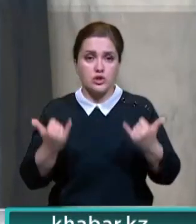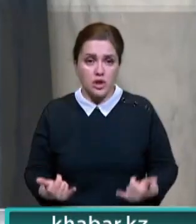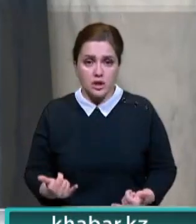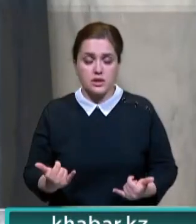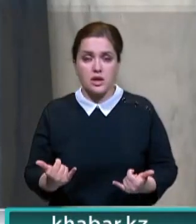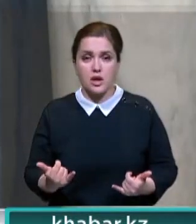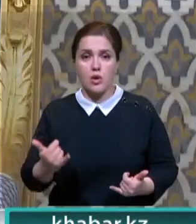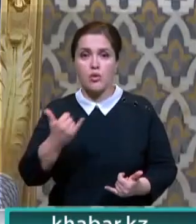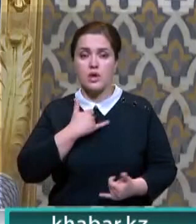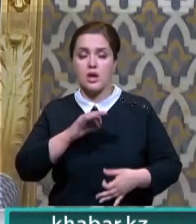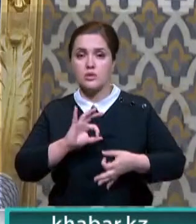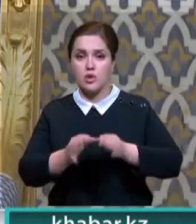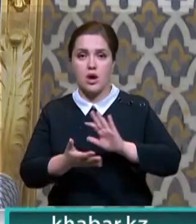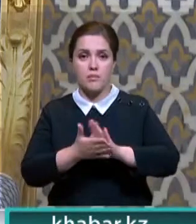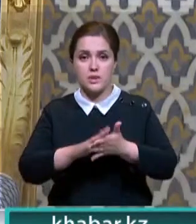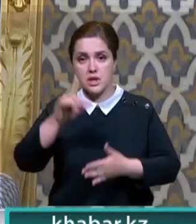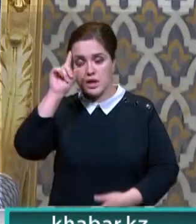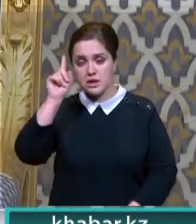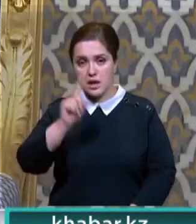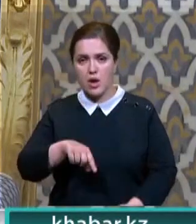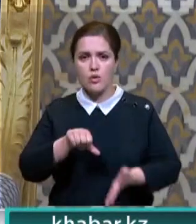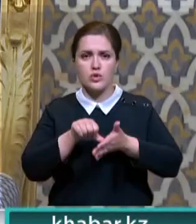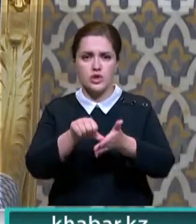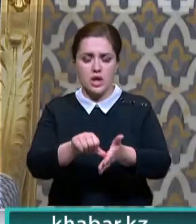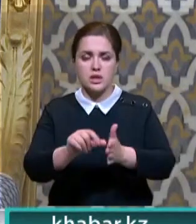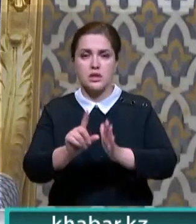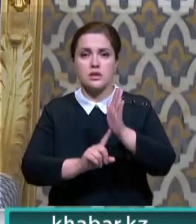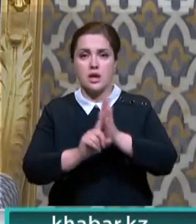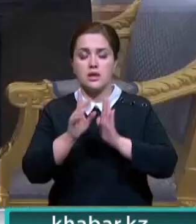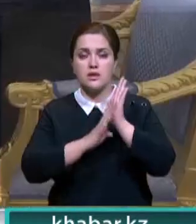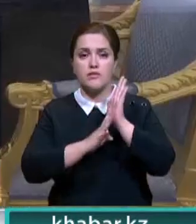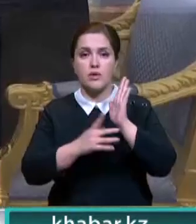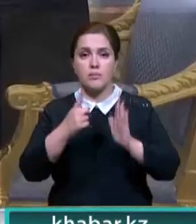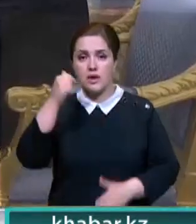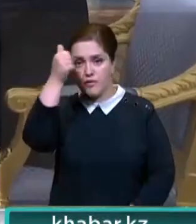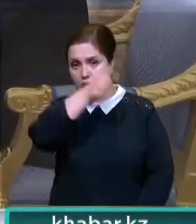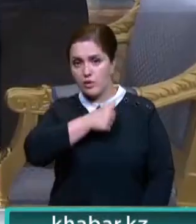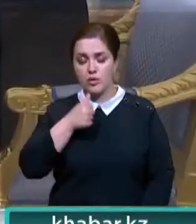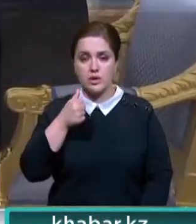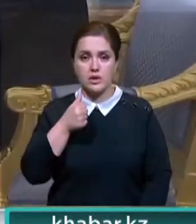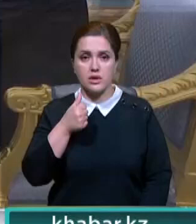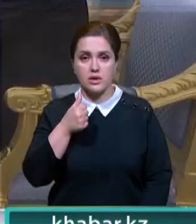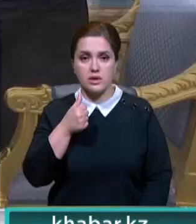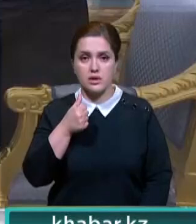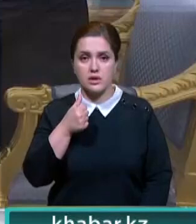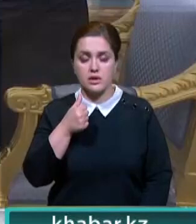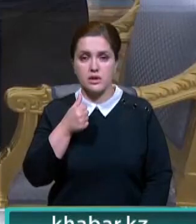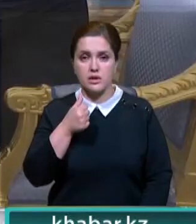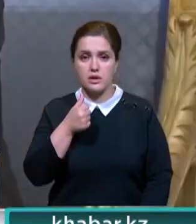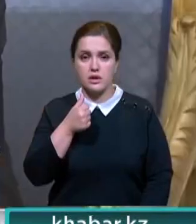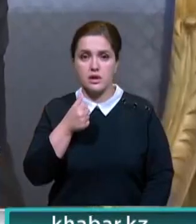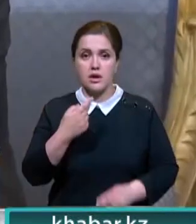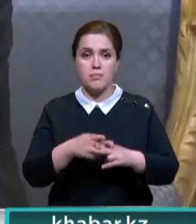сложная обстановка, знаю. Участвовал с самых первых дней 91-го года. Вместе с этим постарались мы мирно этот